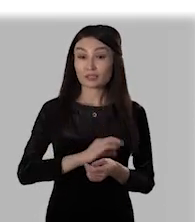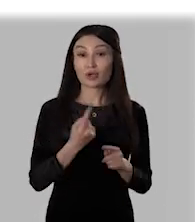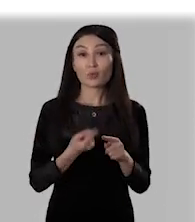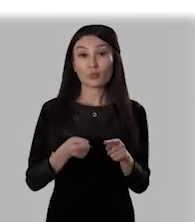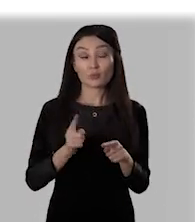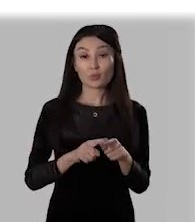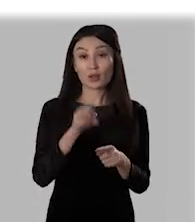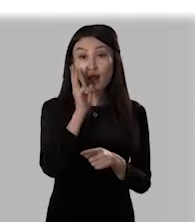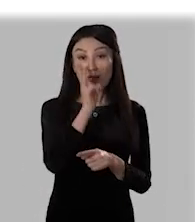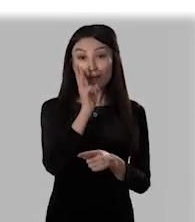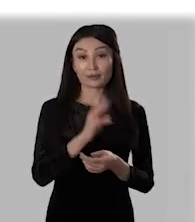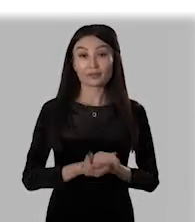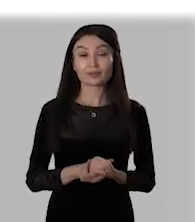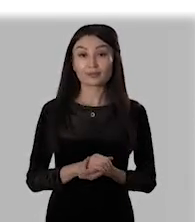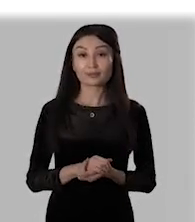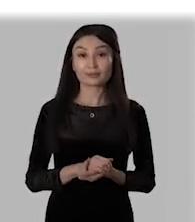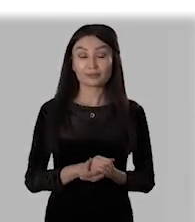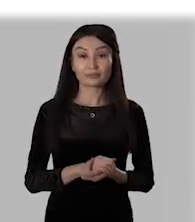бул айлык.